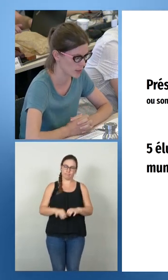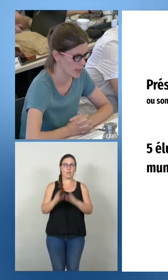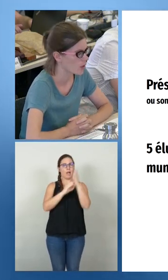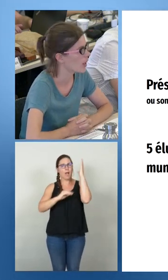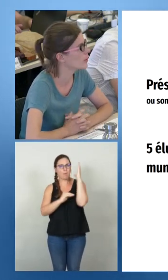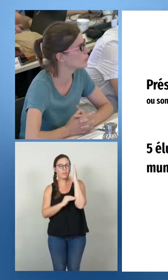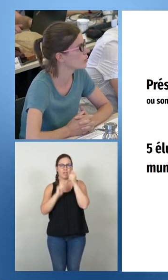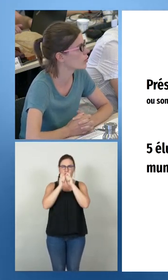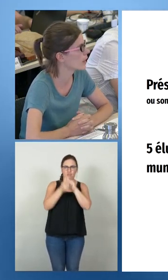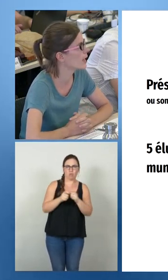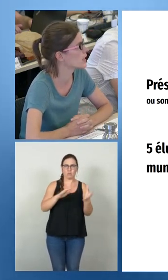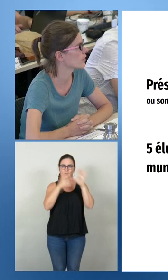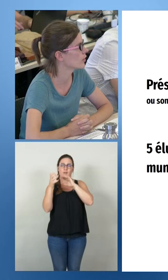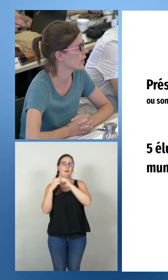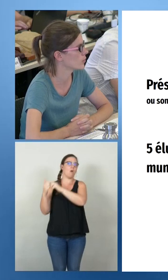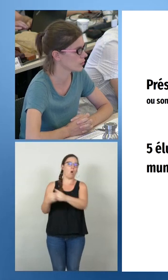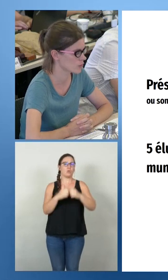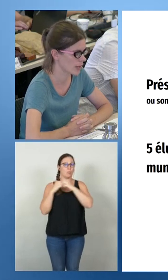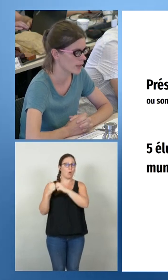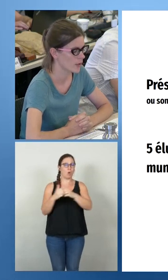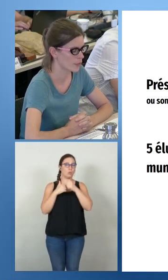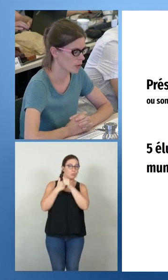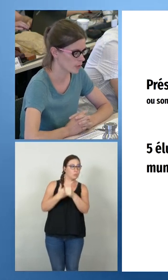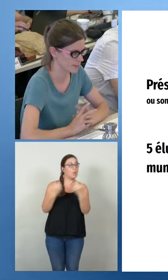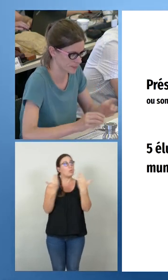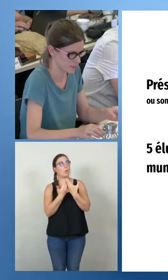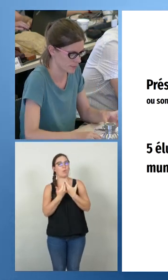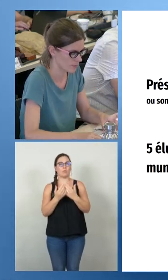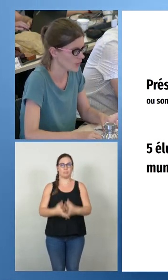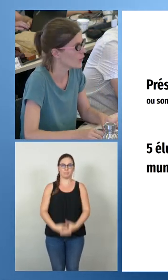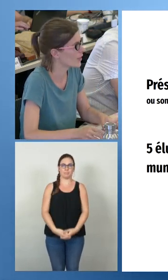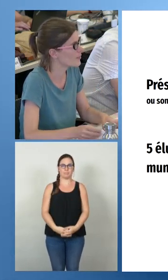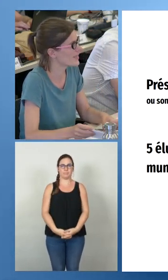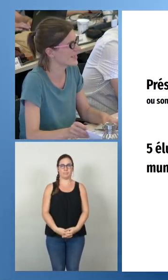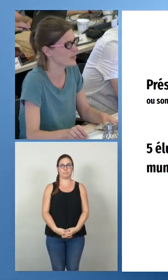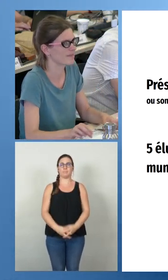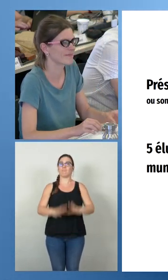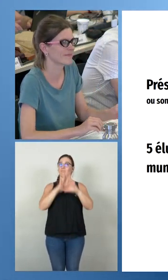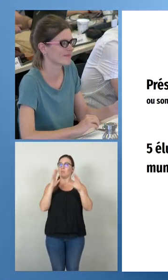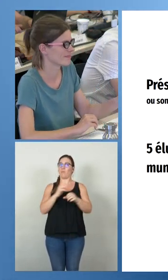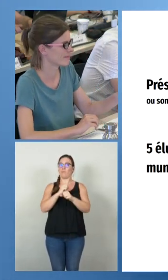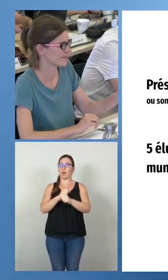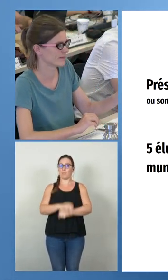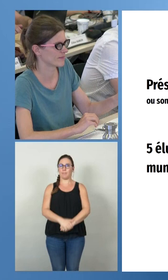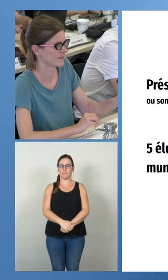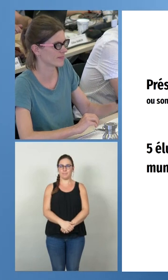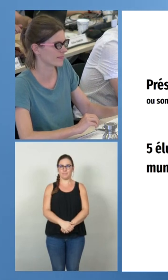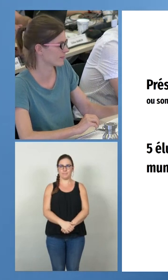l'élaborer à nouveau en commun à chaque fois que la demande en sera formulée voilà pour ces éléments